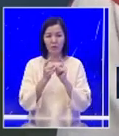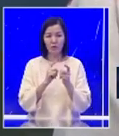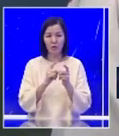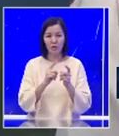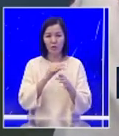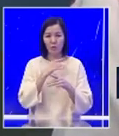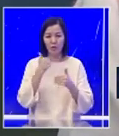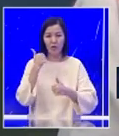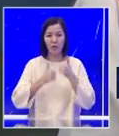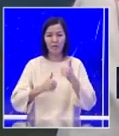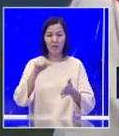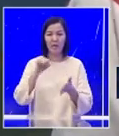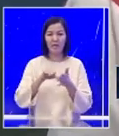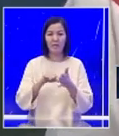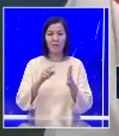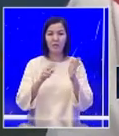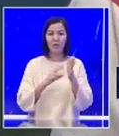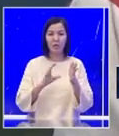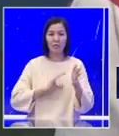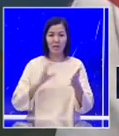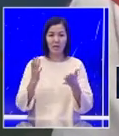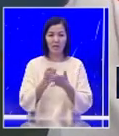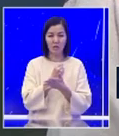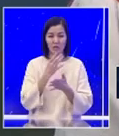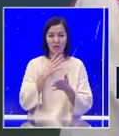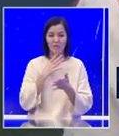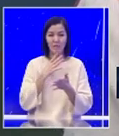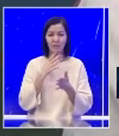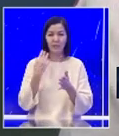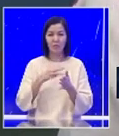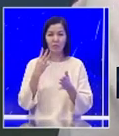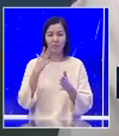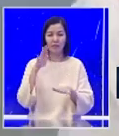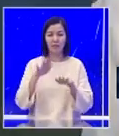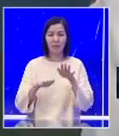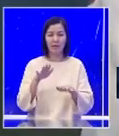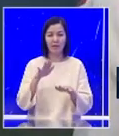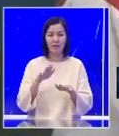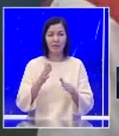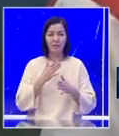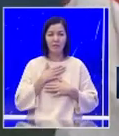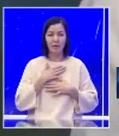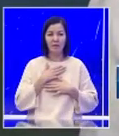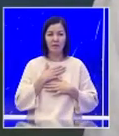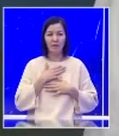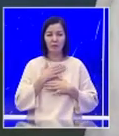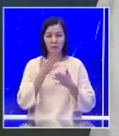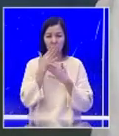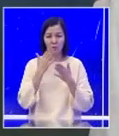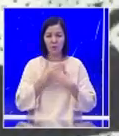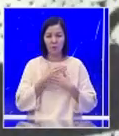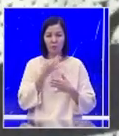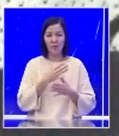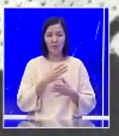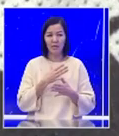жүрмін. Осы уақытқа дейін 7 медаль жинадым. 35 келі салмағында. Менің сүйікті әдісім